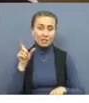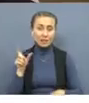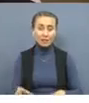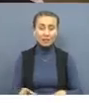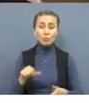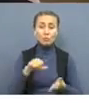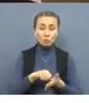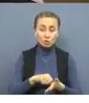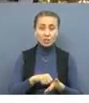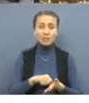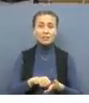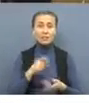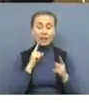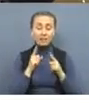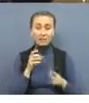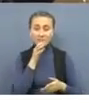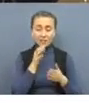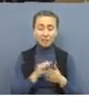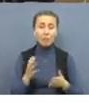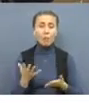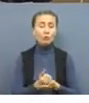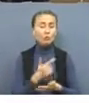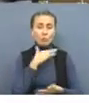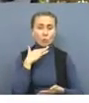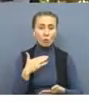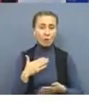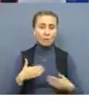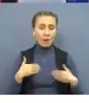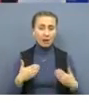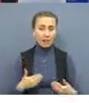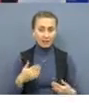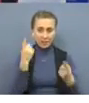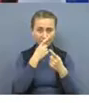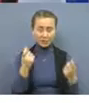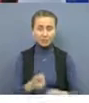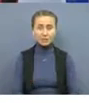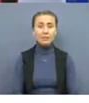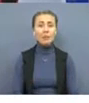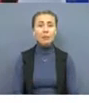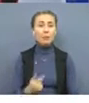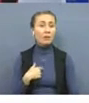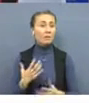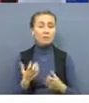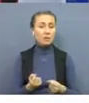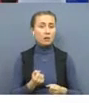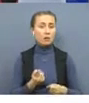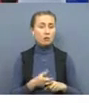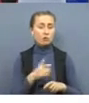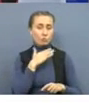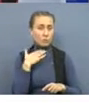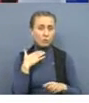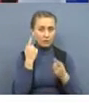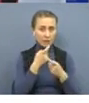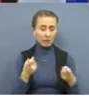Участники конференции отметили, что они получили много полезной информации. Мы взяли очень много информации в плане